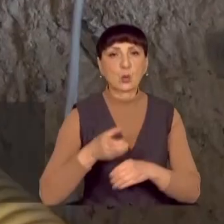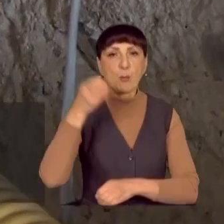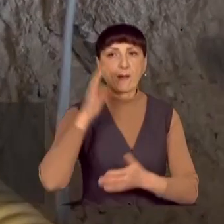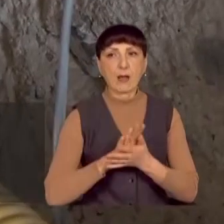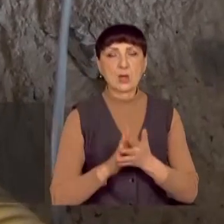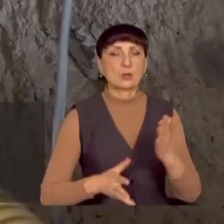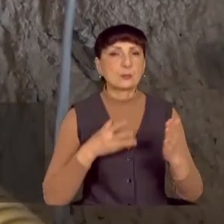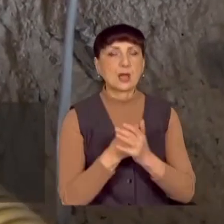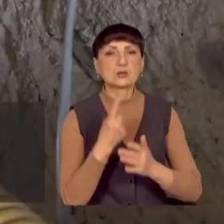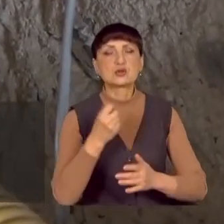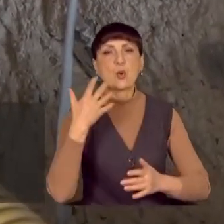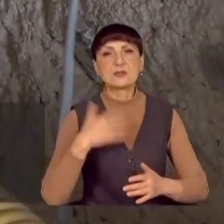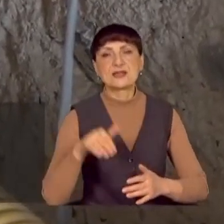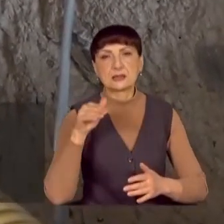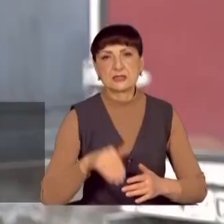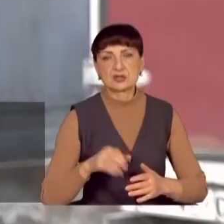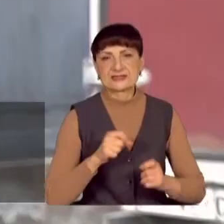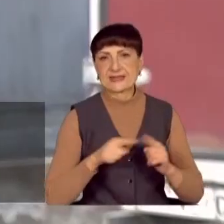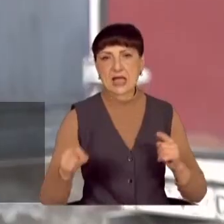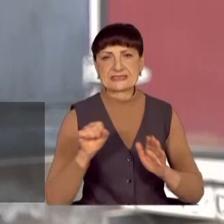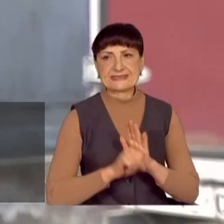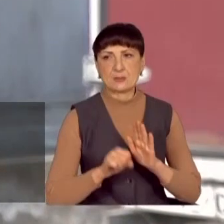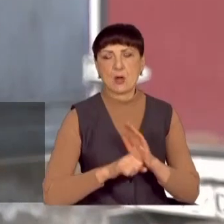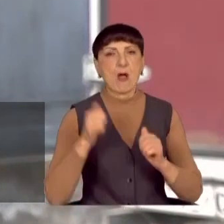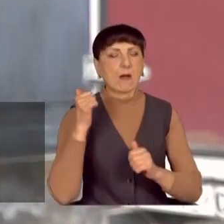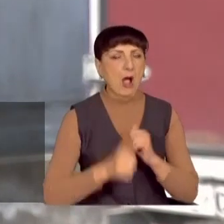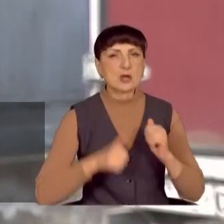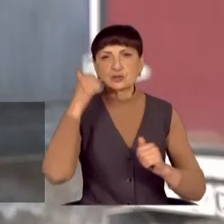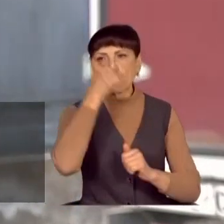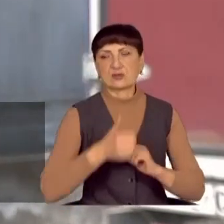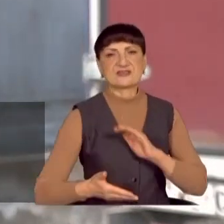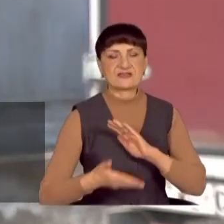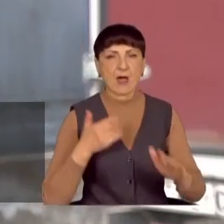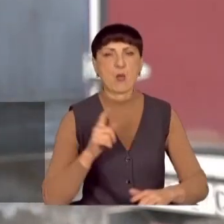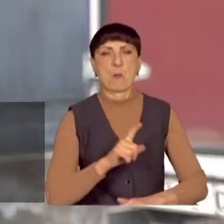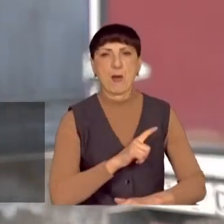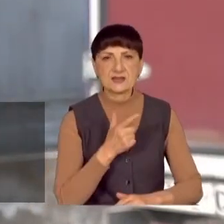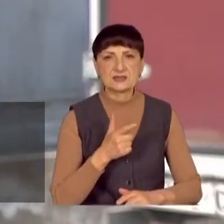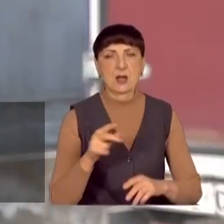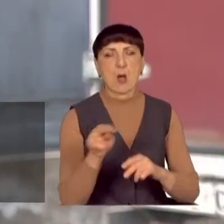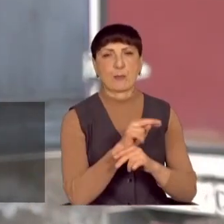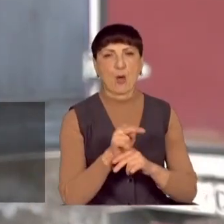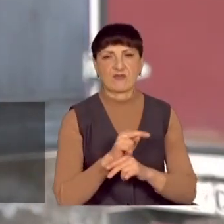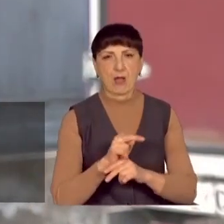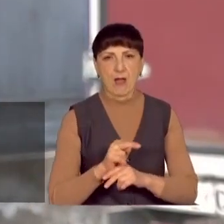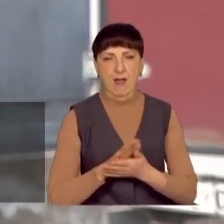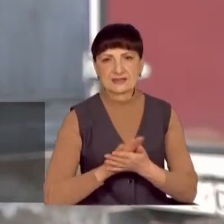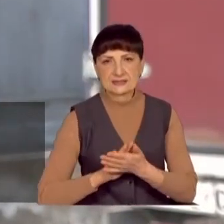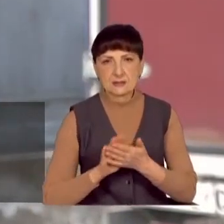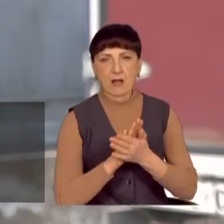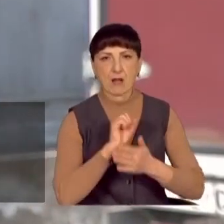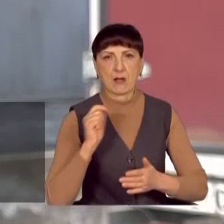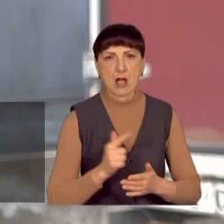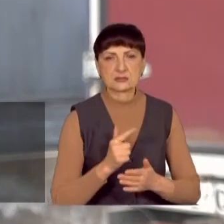он платит по 150 тысяч за сезон. Вот каждый год приходится мастера вызывать, вот профилактику делать в газе.